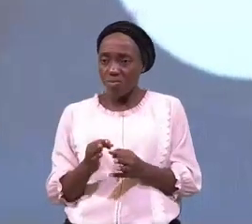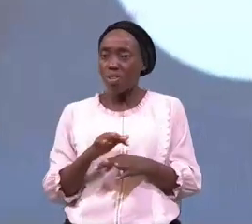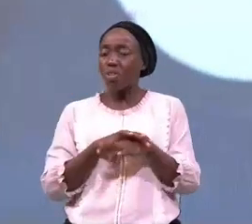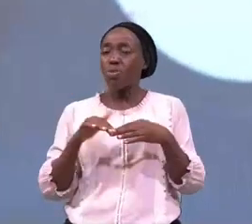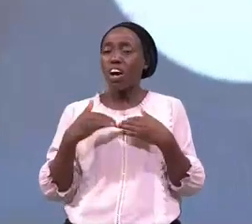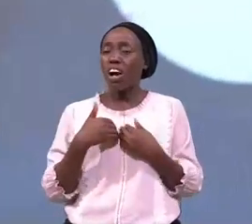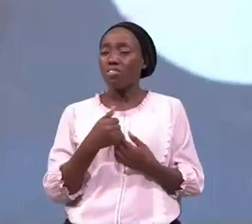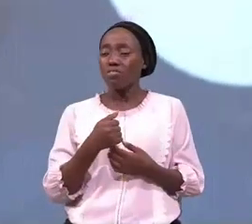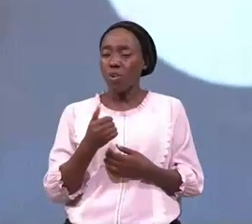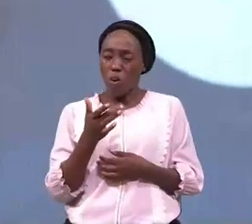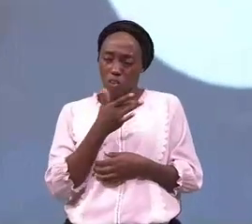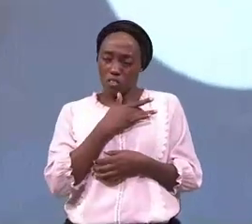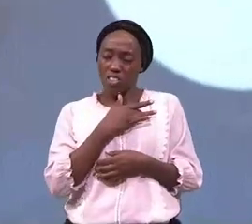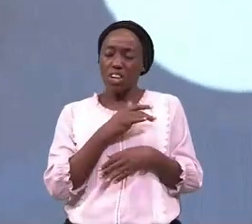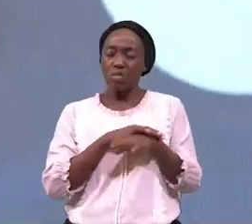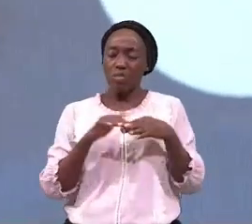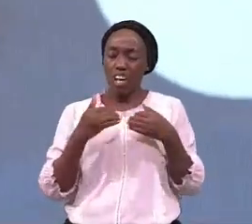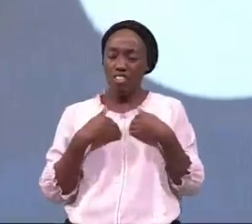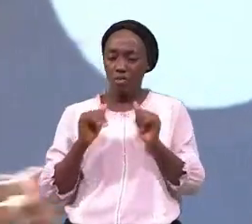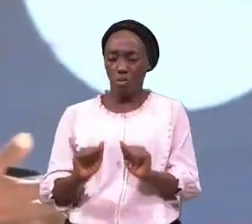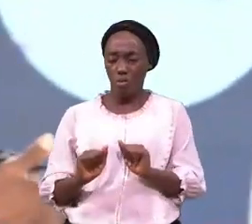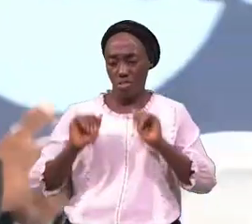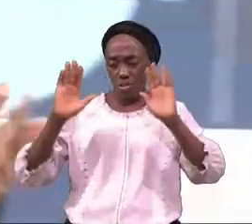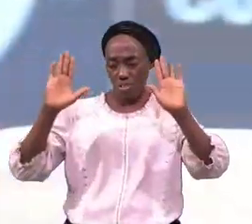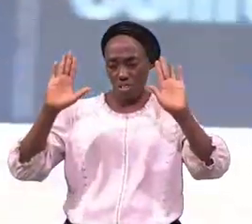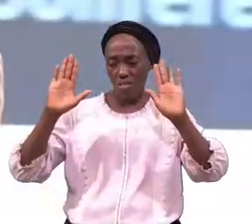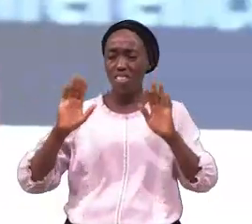conviction. Il n'a pas de consécration.